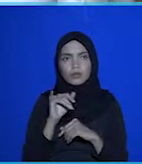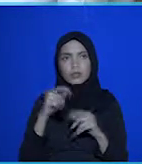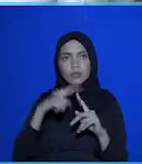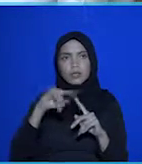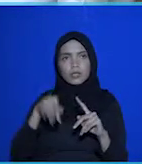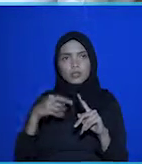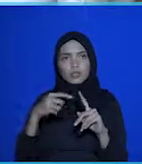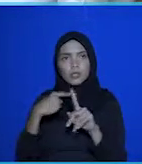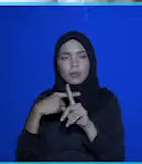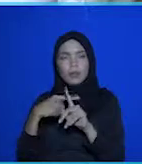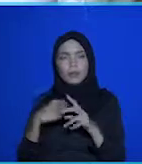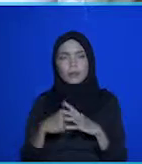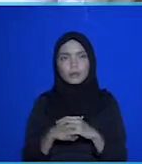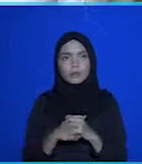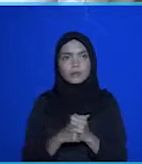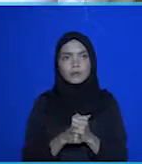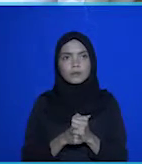Sari.